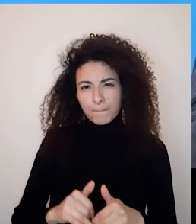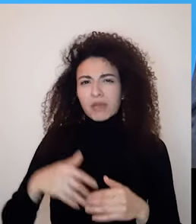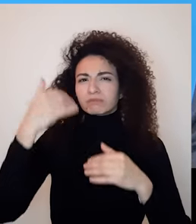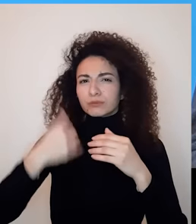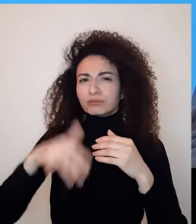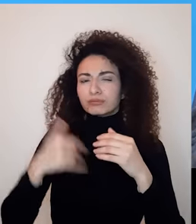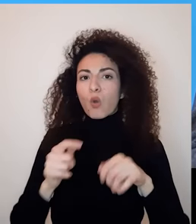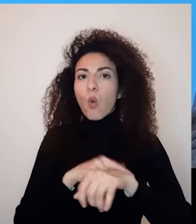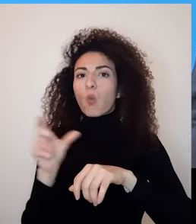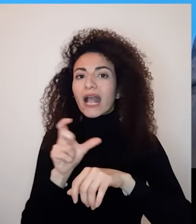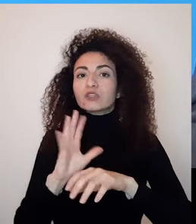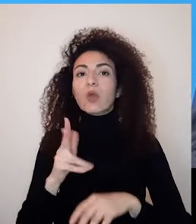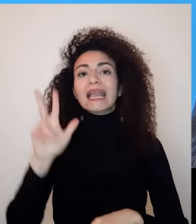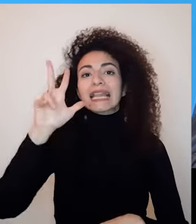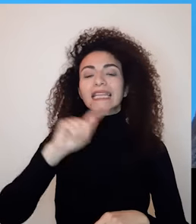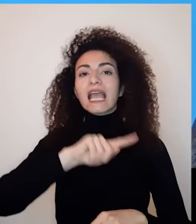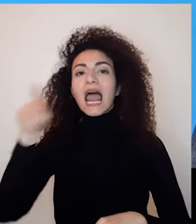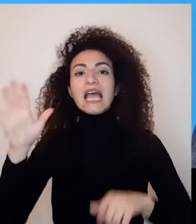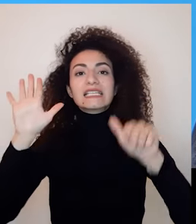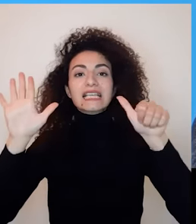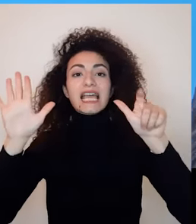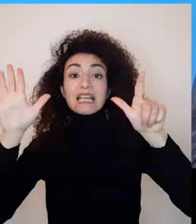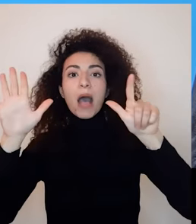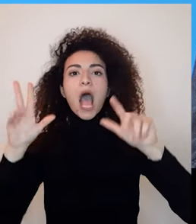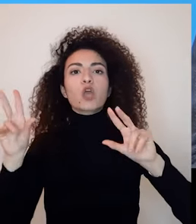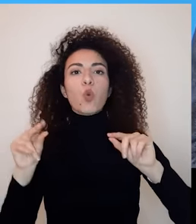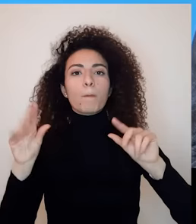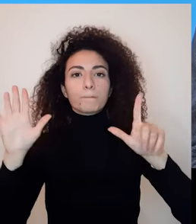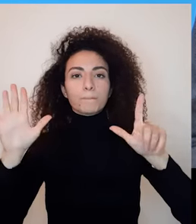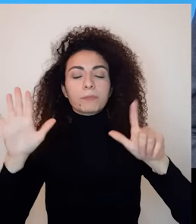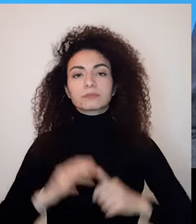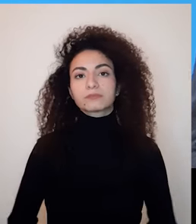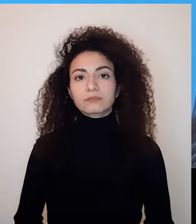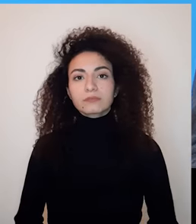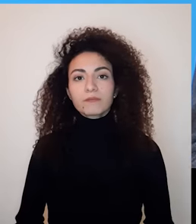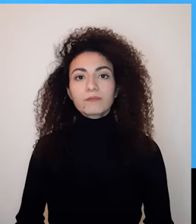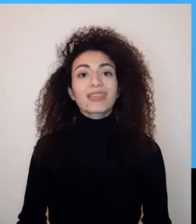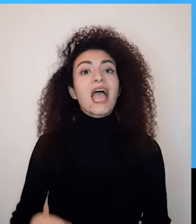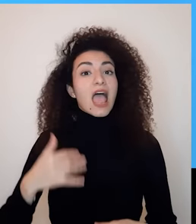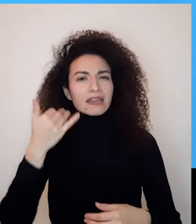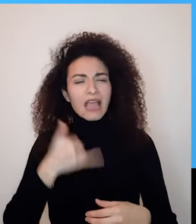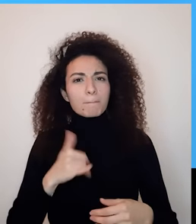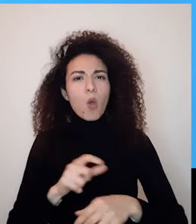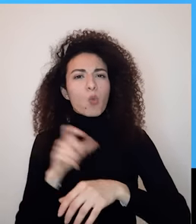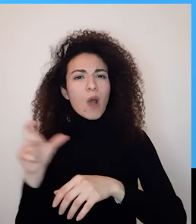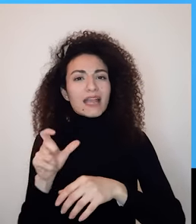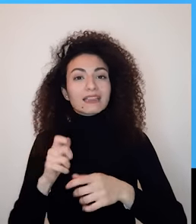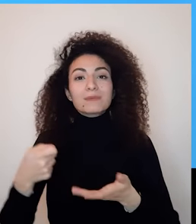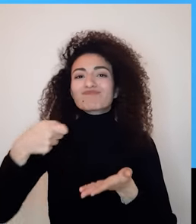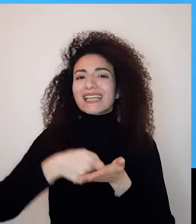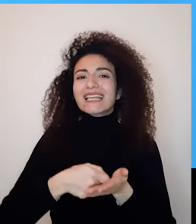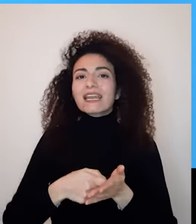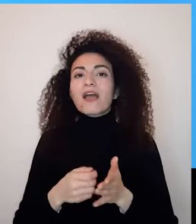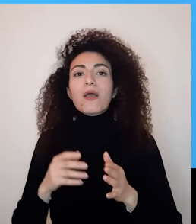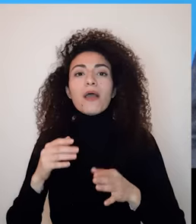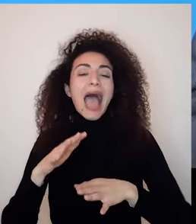مدة الحيض يلي هو مدة الدورة الدموية هي بين 3 و7 أيام. تتأثر دورات الحيض